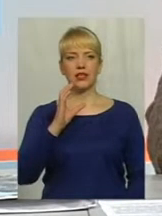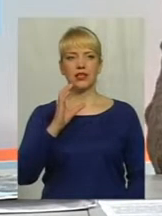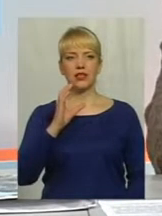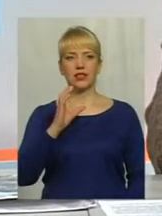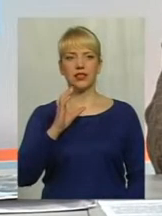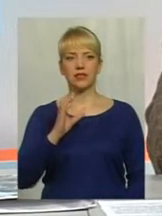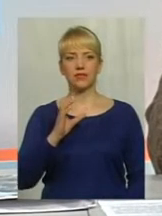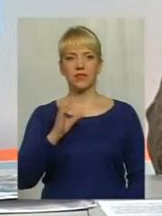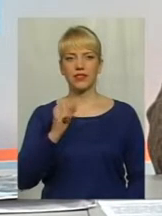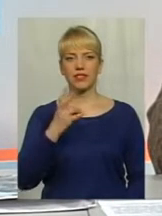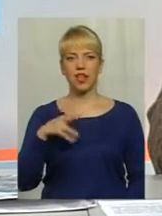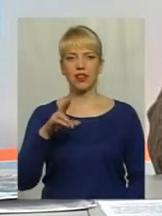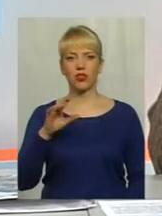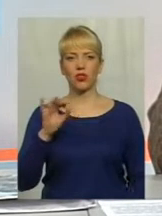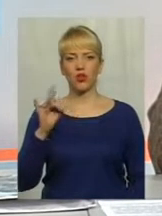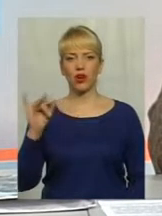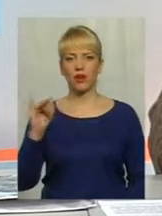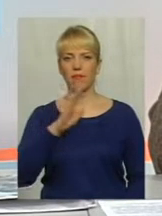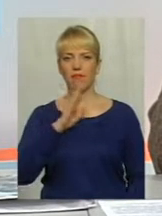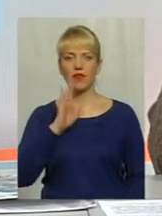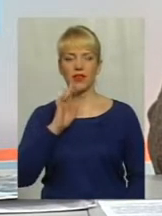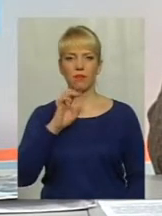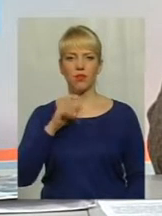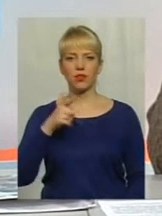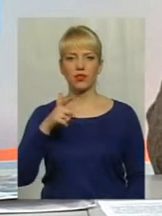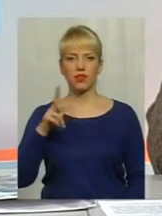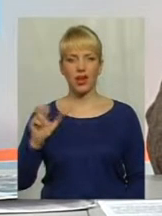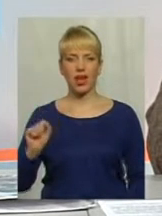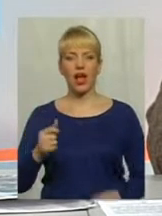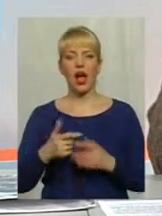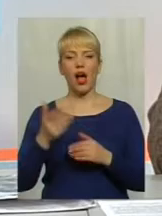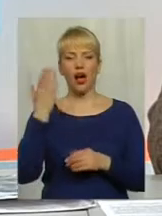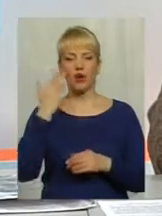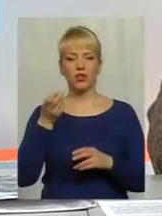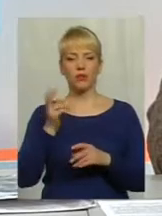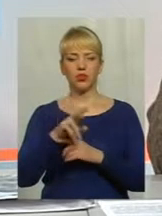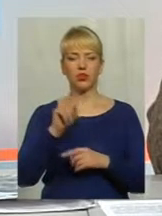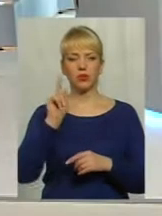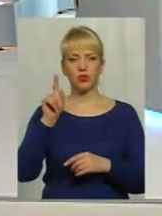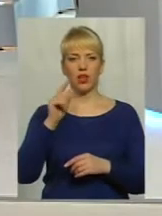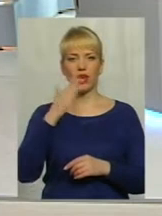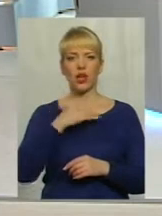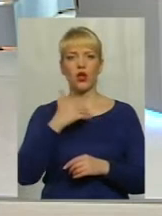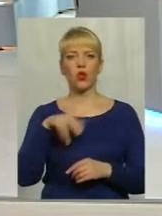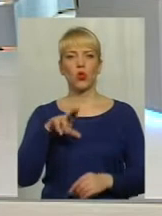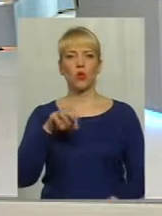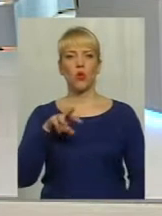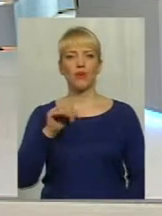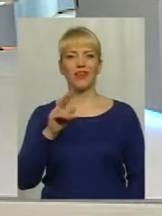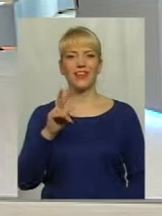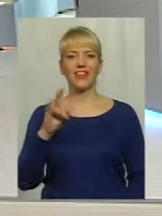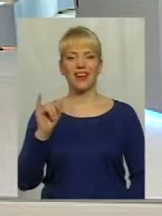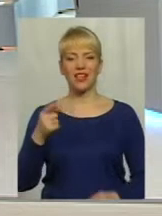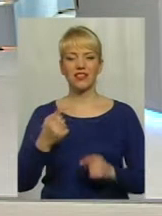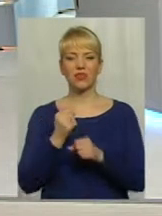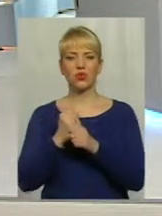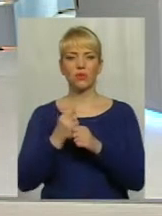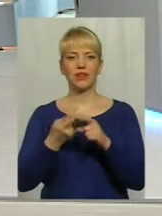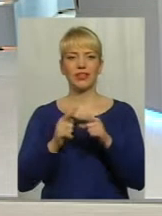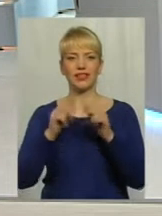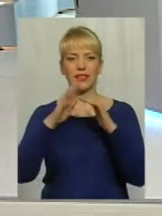Боски-Литичовської. А коли прийшли туди домініканці зробити цей монастир, заложити його, то